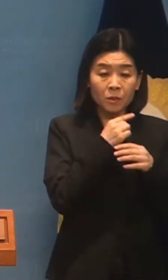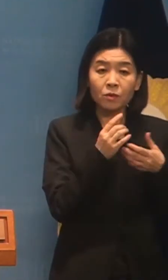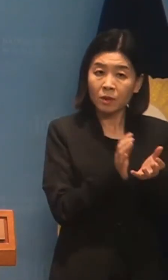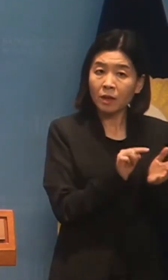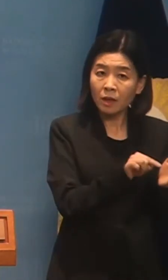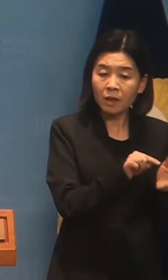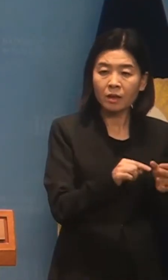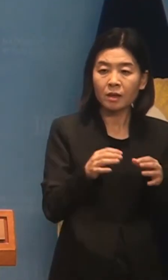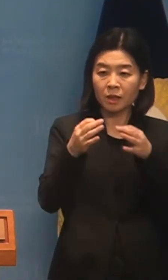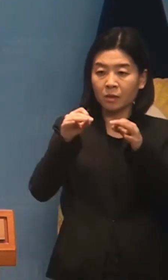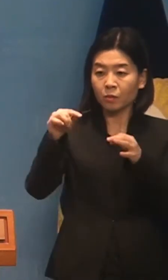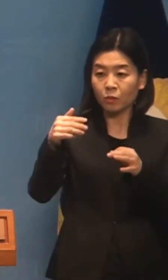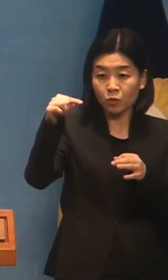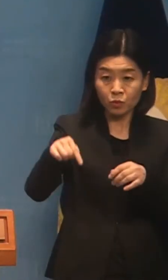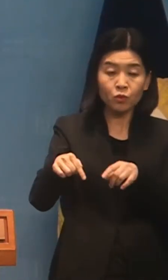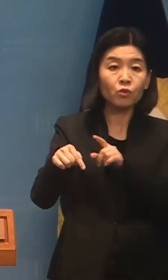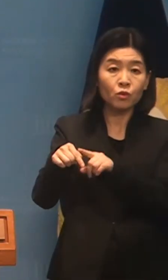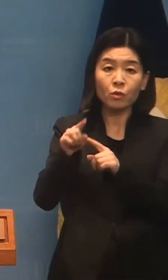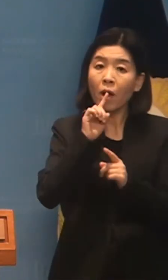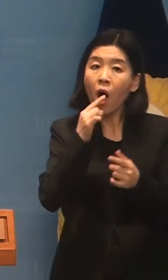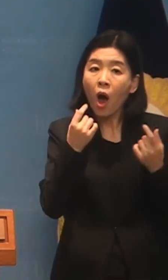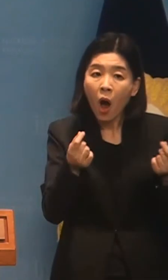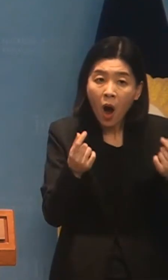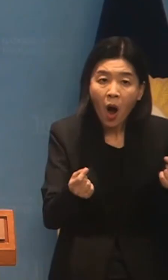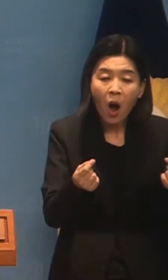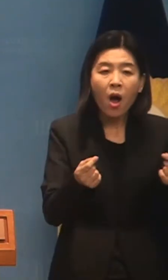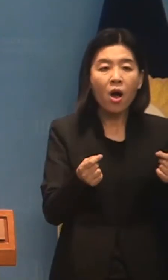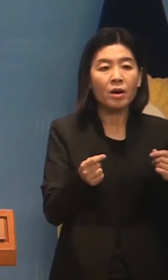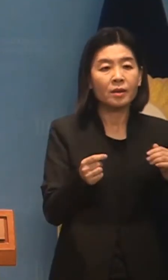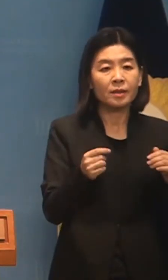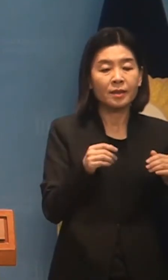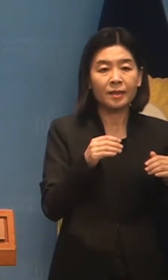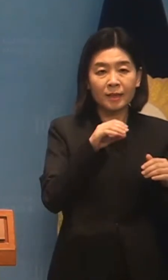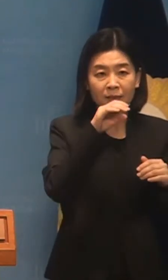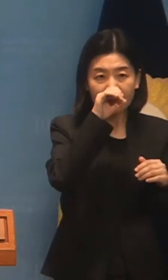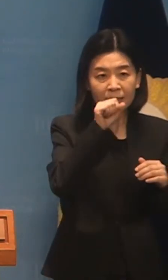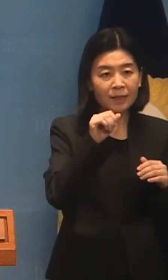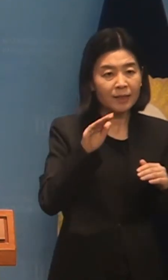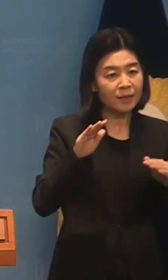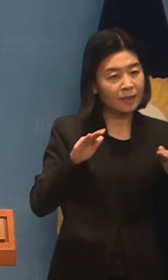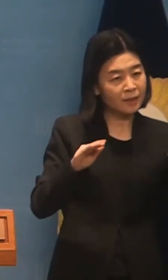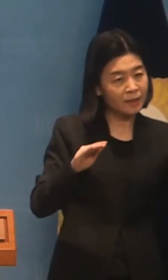우리 김문수 후보가 언급한 것처럼 골든 플러스에 이르자